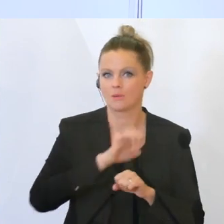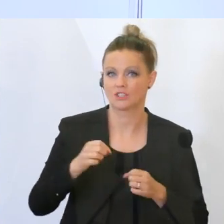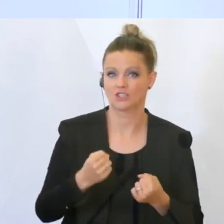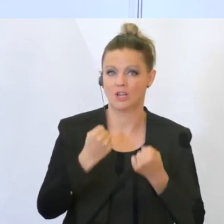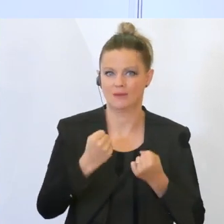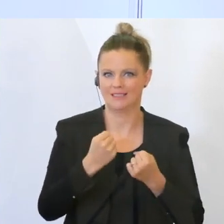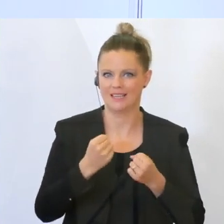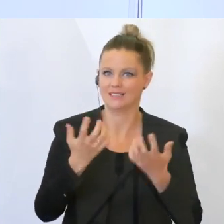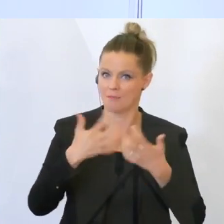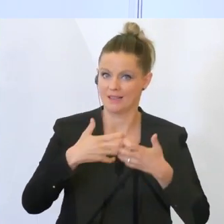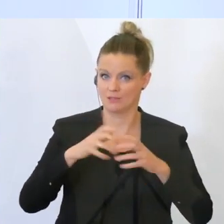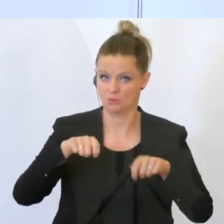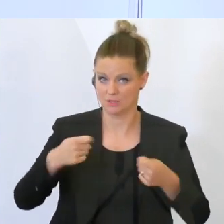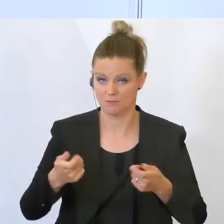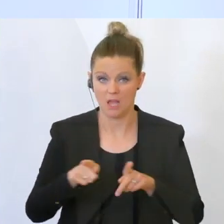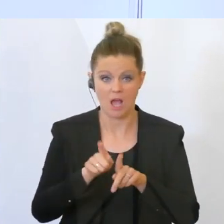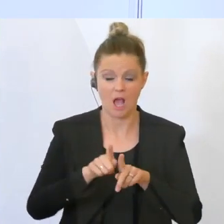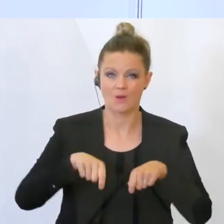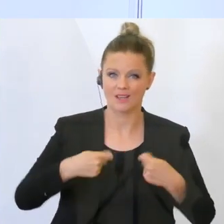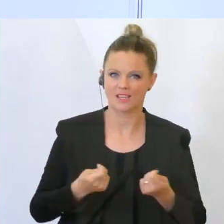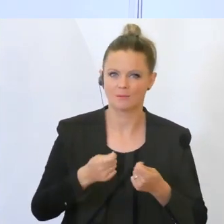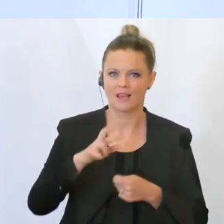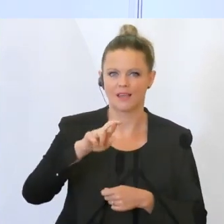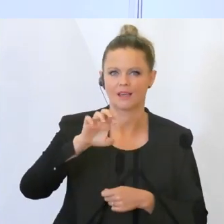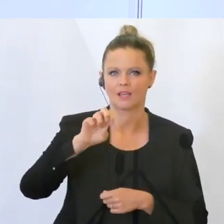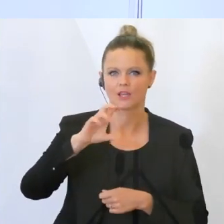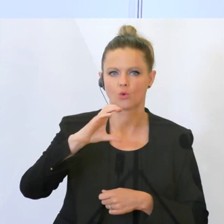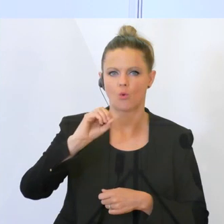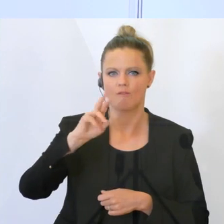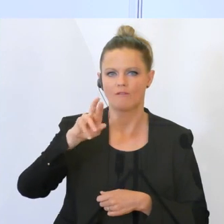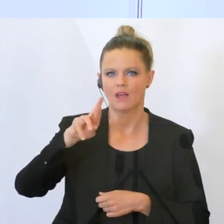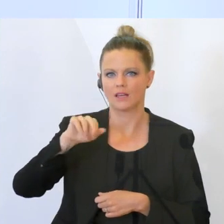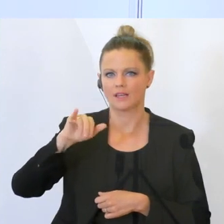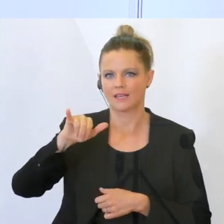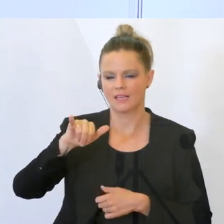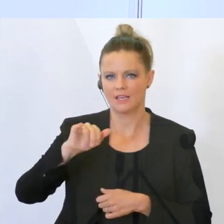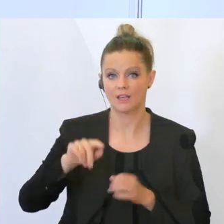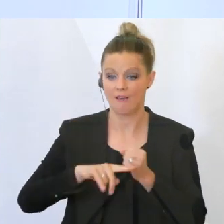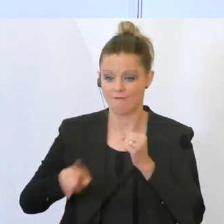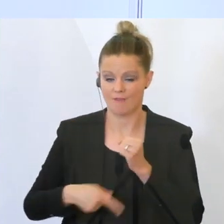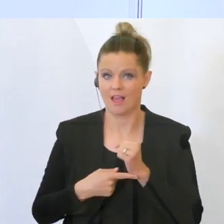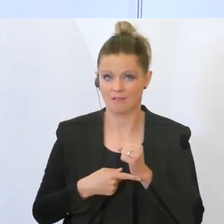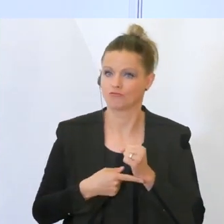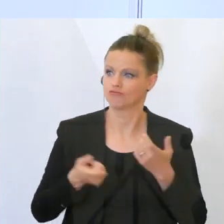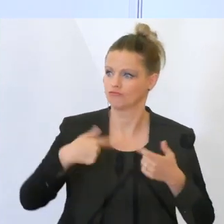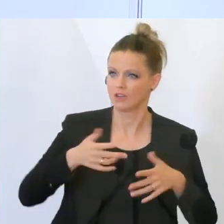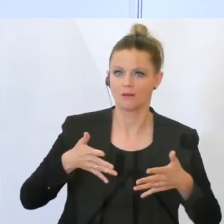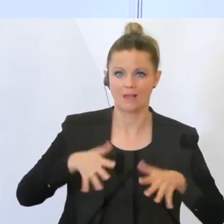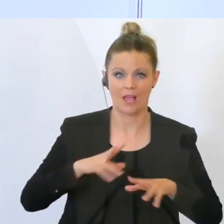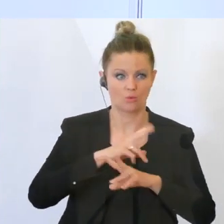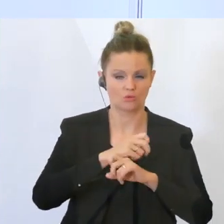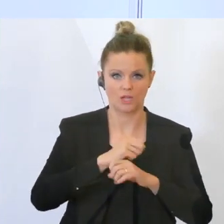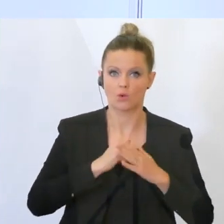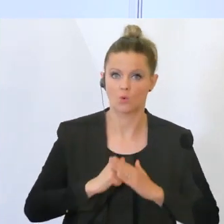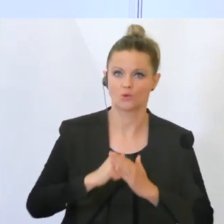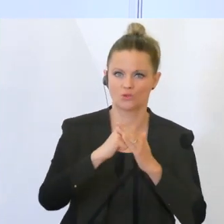geht. Es gibt darüber hinaus einen sogenannten Recovery Fund und da ist aus unserer Sicht auch die Bereitschaft sehr groß, hier als Österreich zu